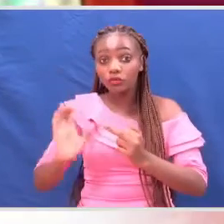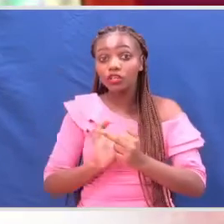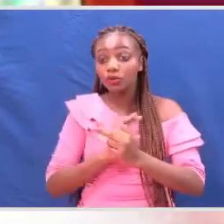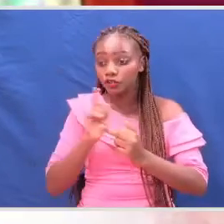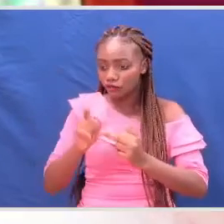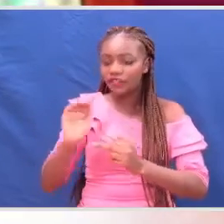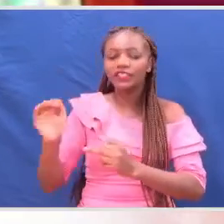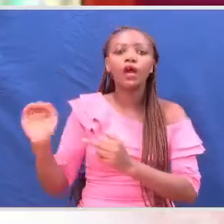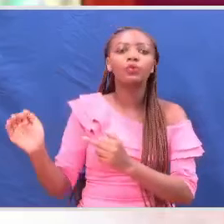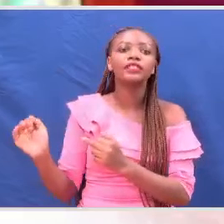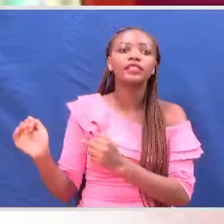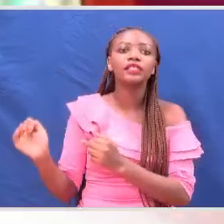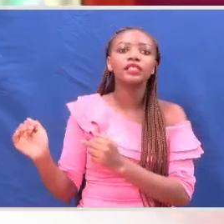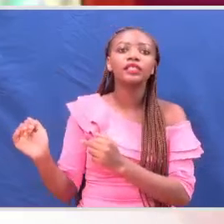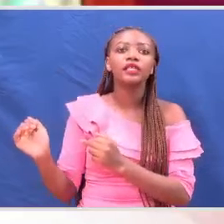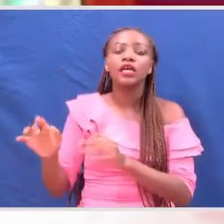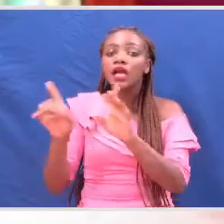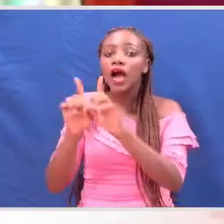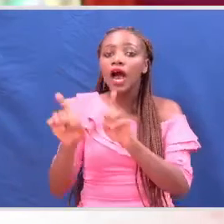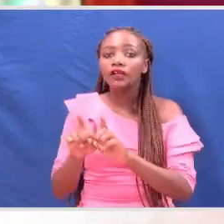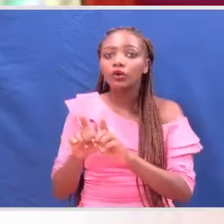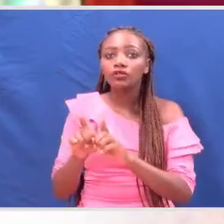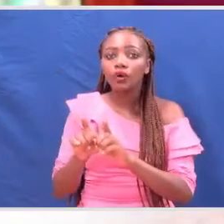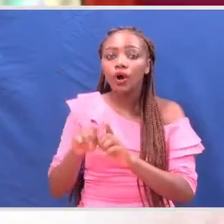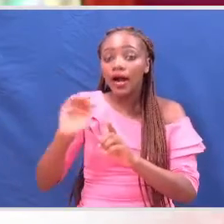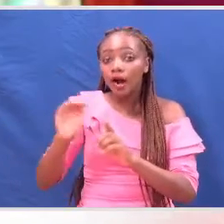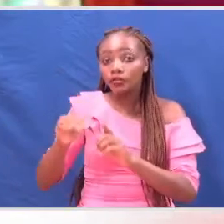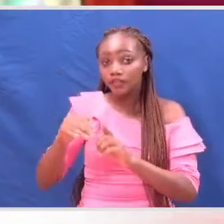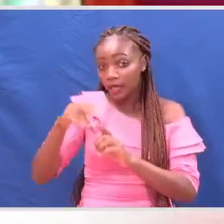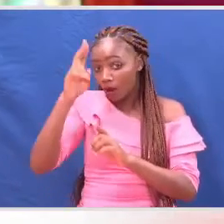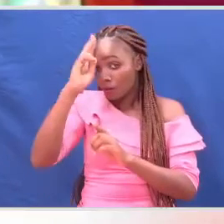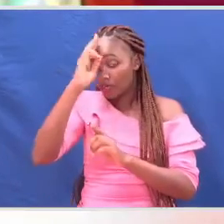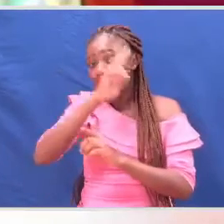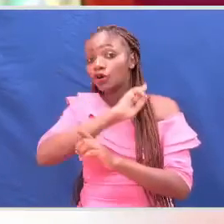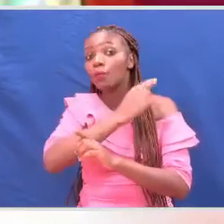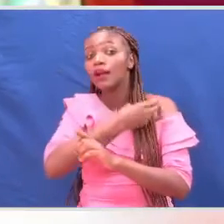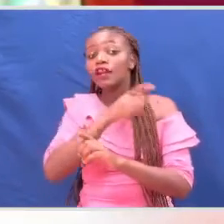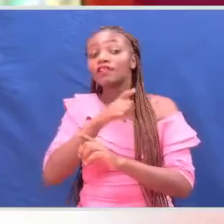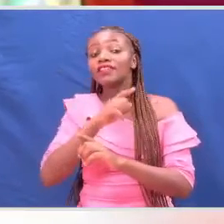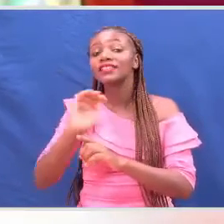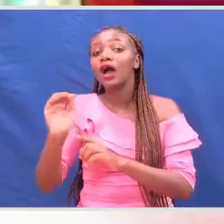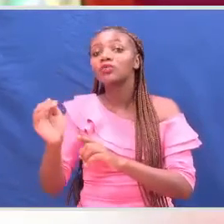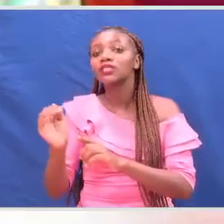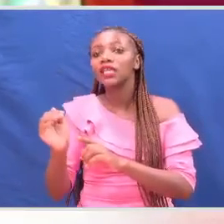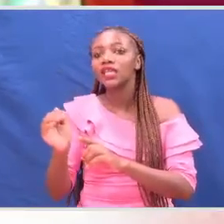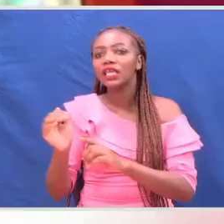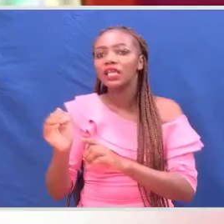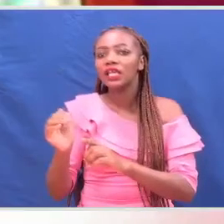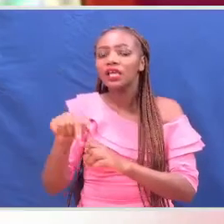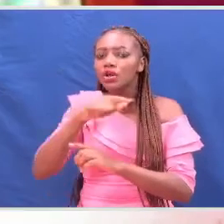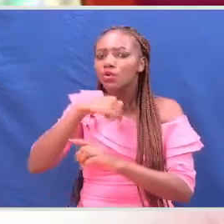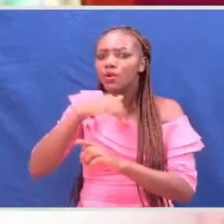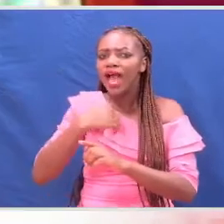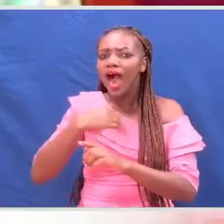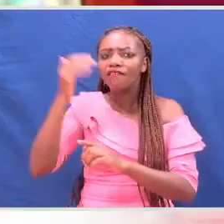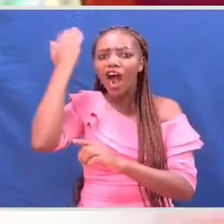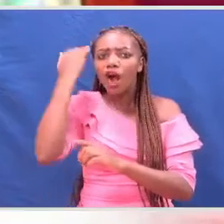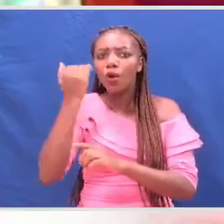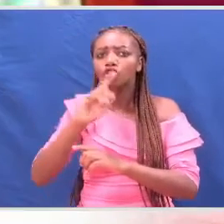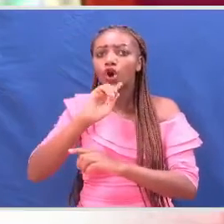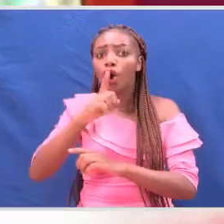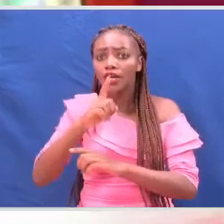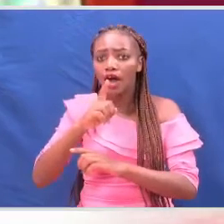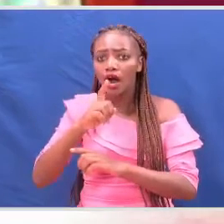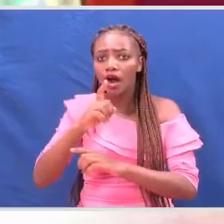county and the county police commander of this county, that there is a court order